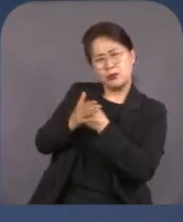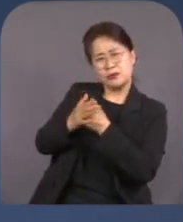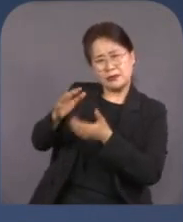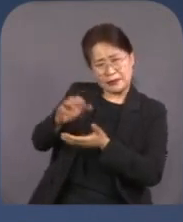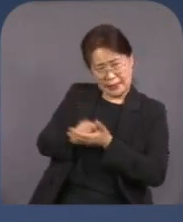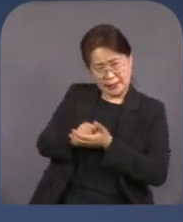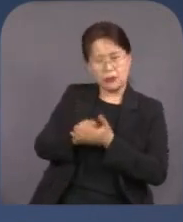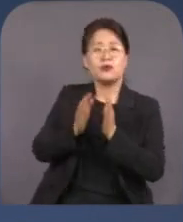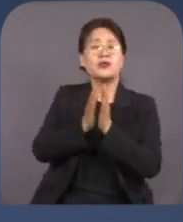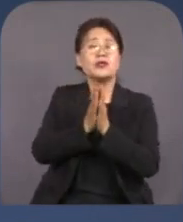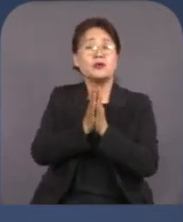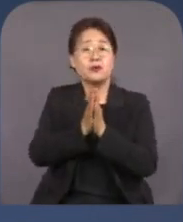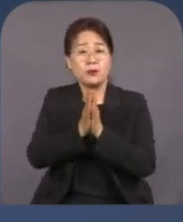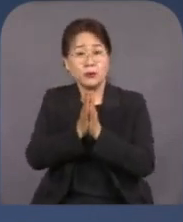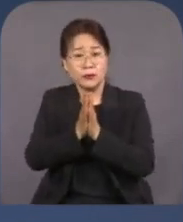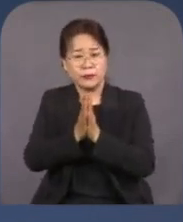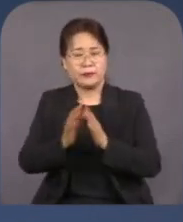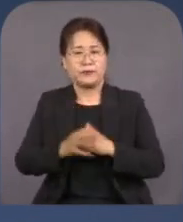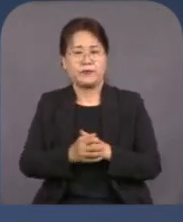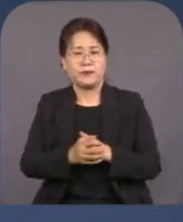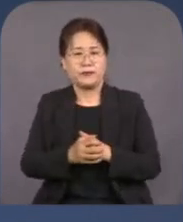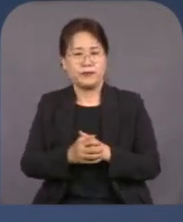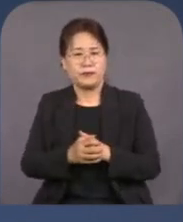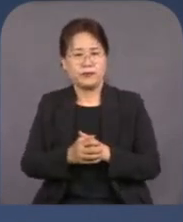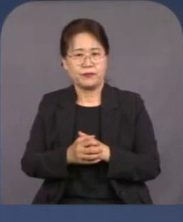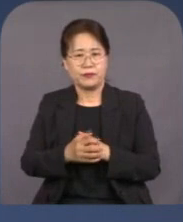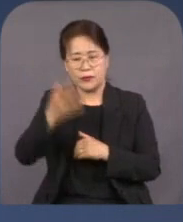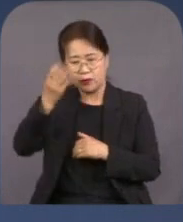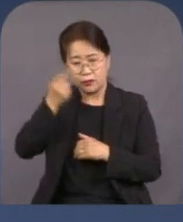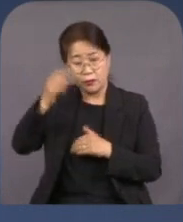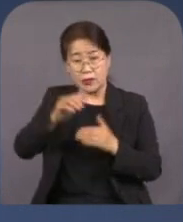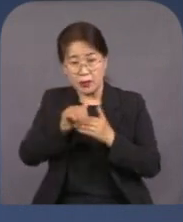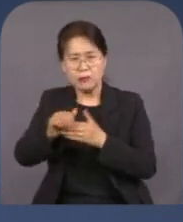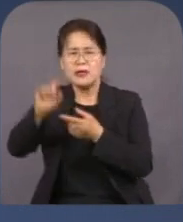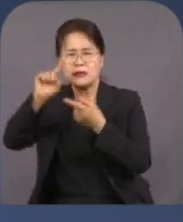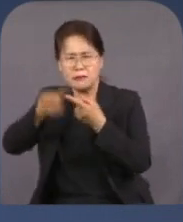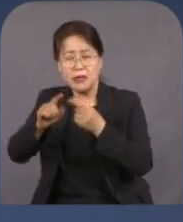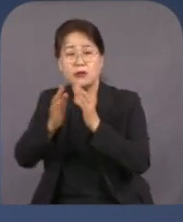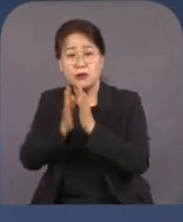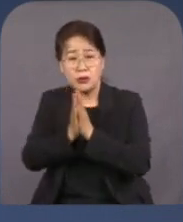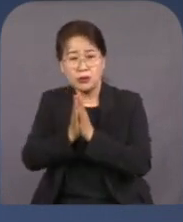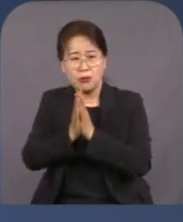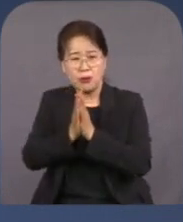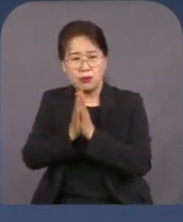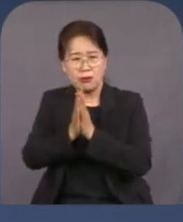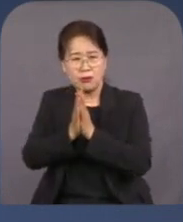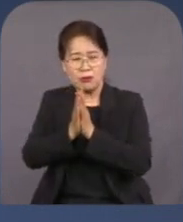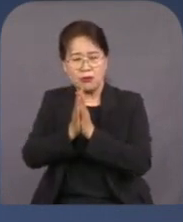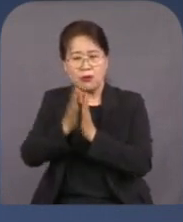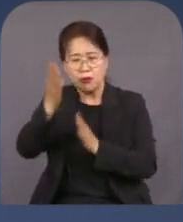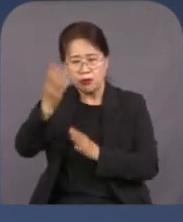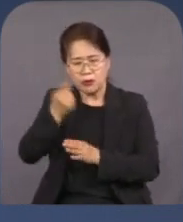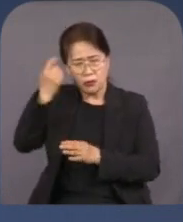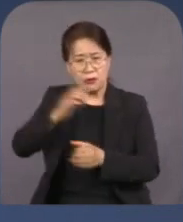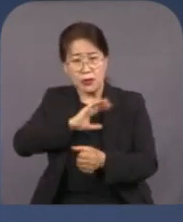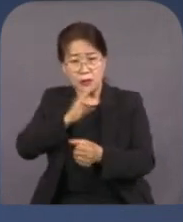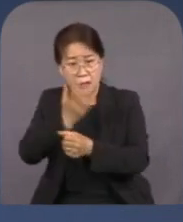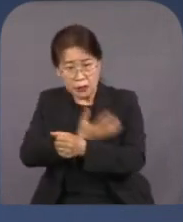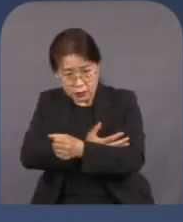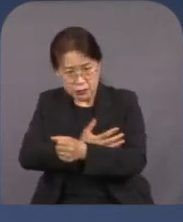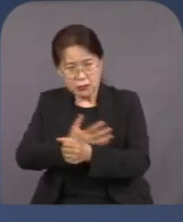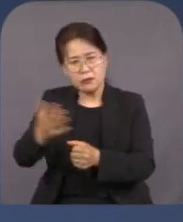말합니다 성령의 인도하심을 따라 기도하며 성령의 권능을 힘입어 기도하는 것을